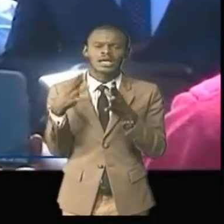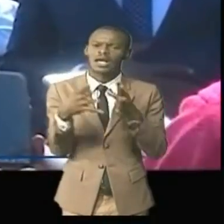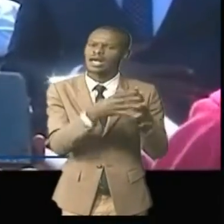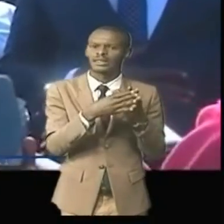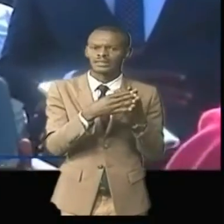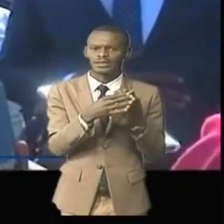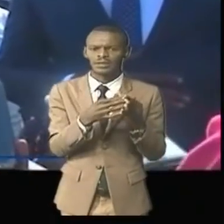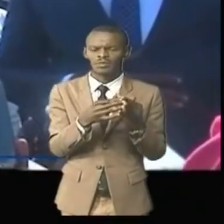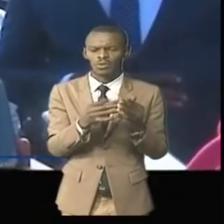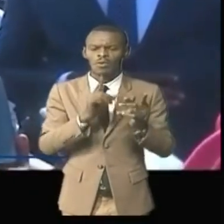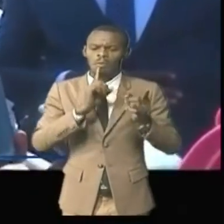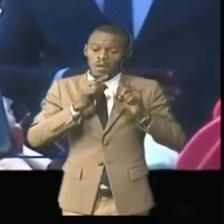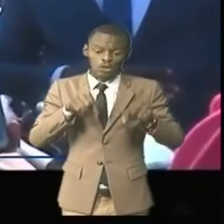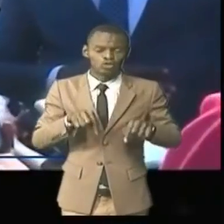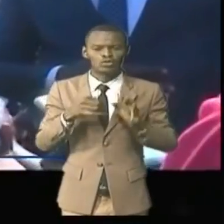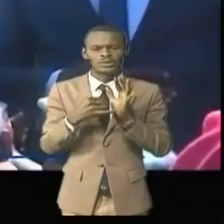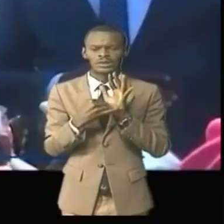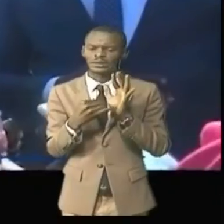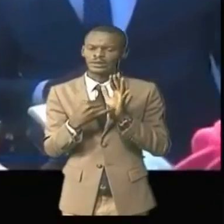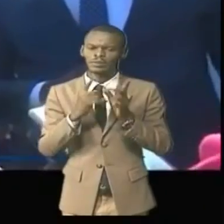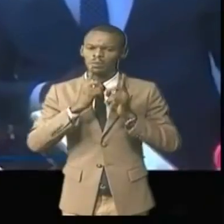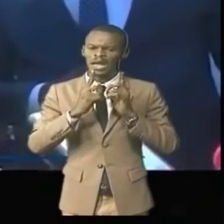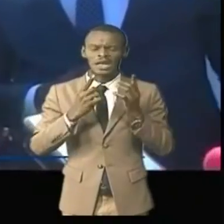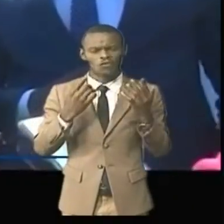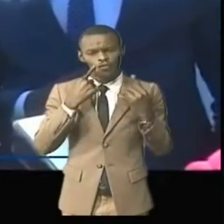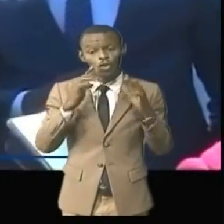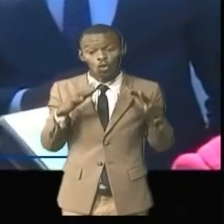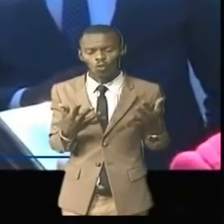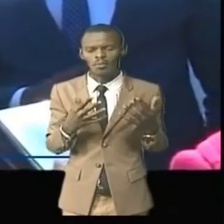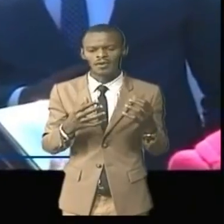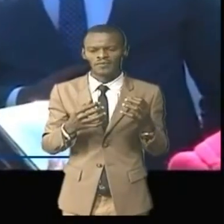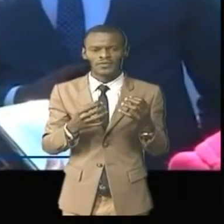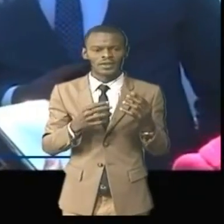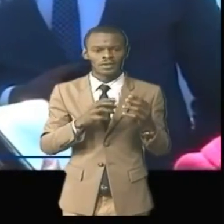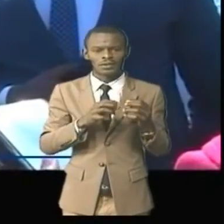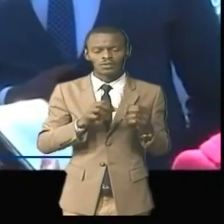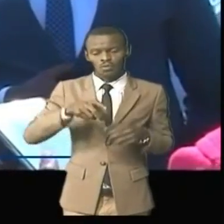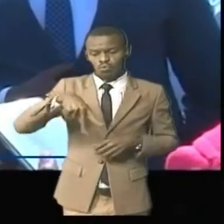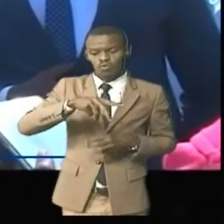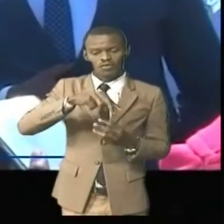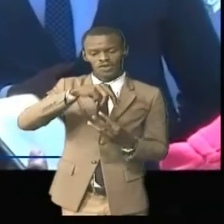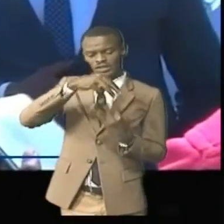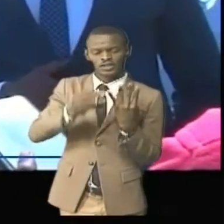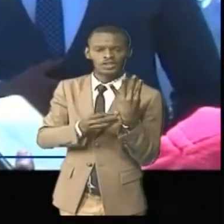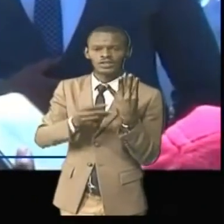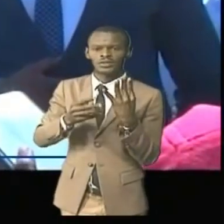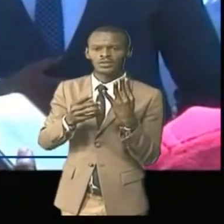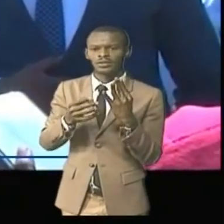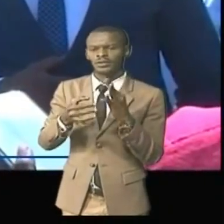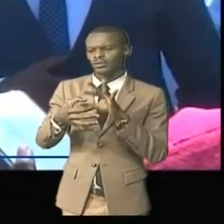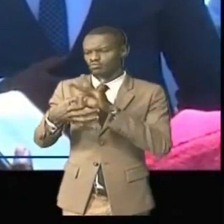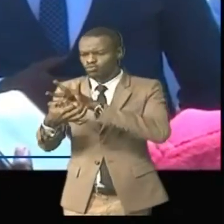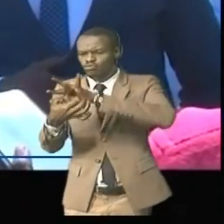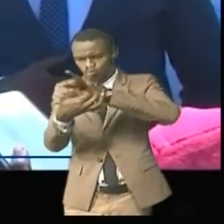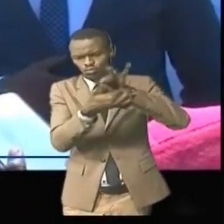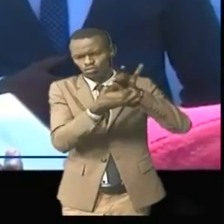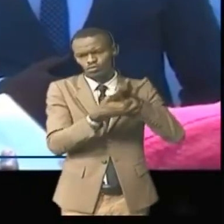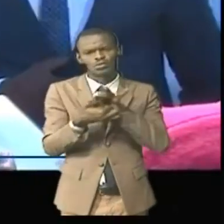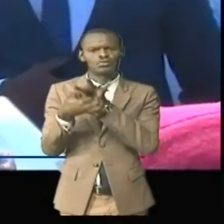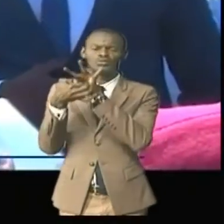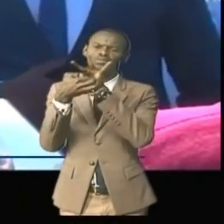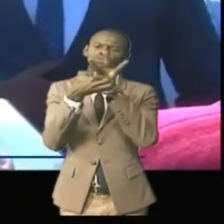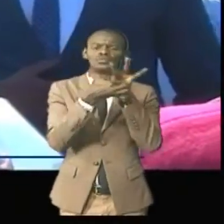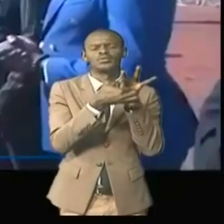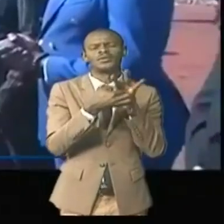faire dans le cadre de l'interconnexion entre les quatre provinces ici de la